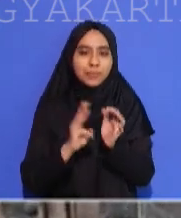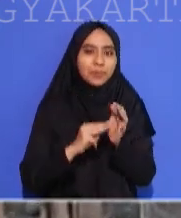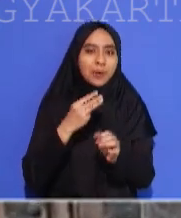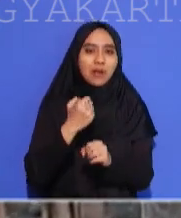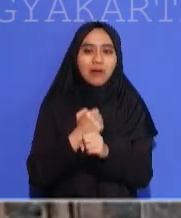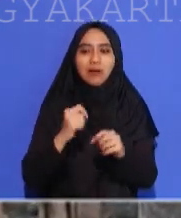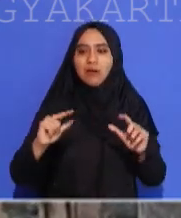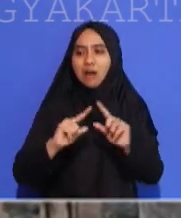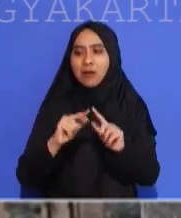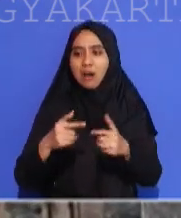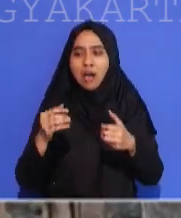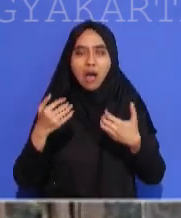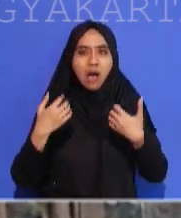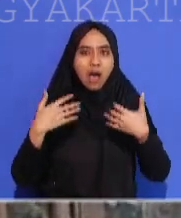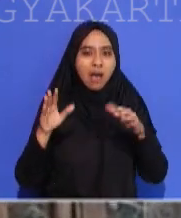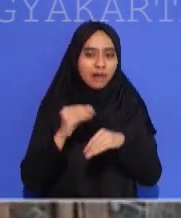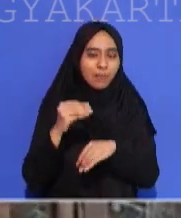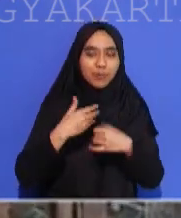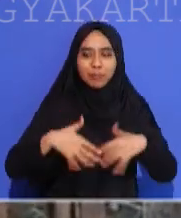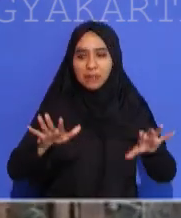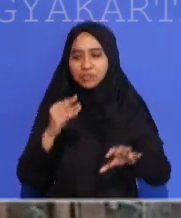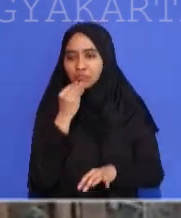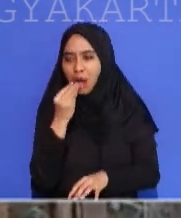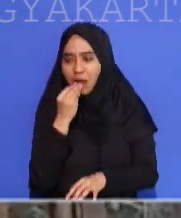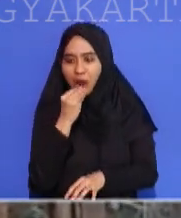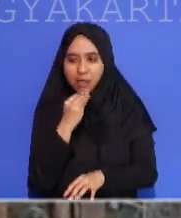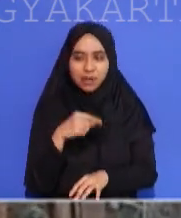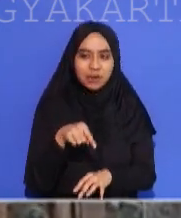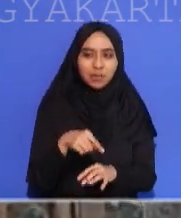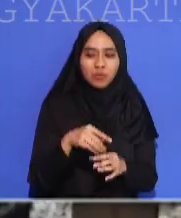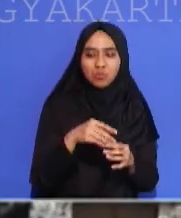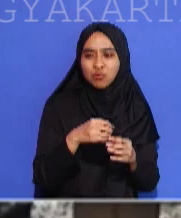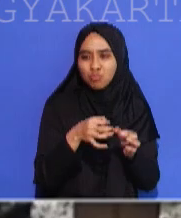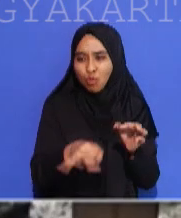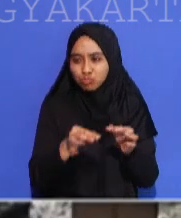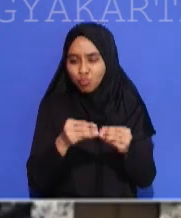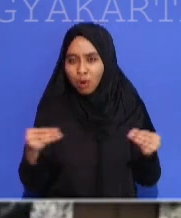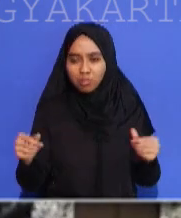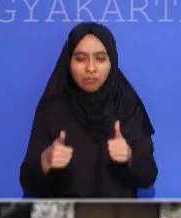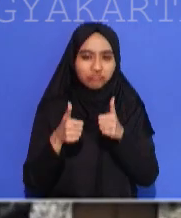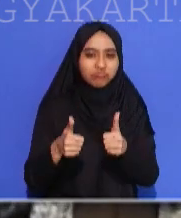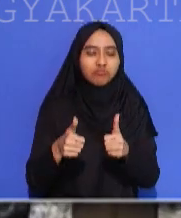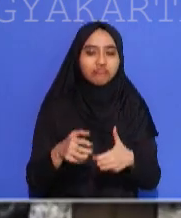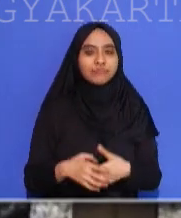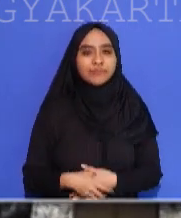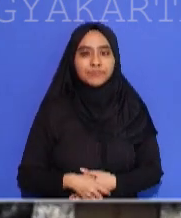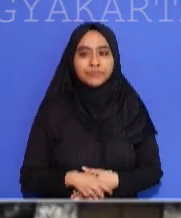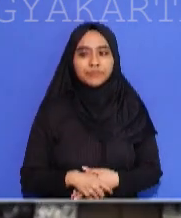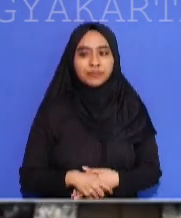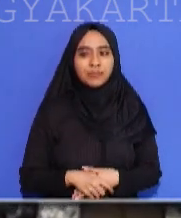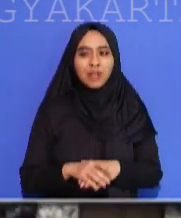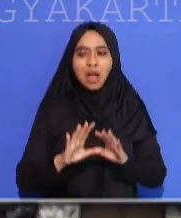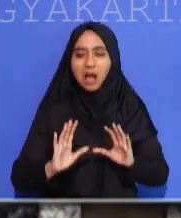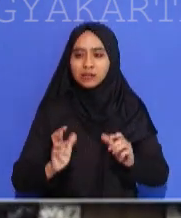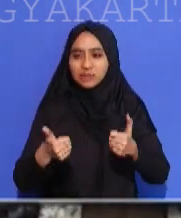pakannya juga khusus jadi menghasilkan telur yang kualitasnya lebih bagus jadi yang kita hasilkan di sini adalah telur